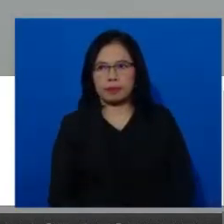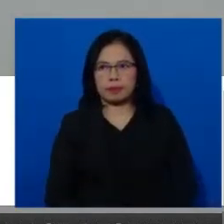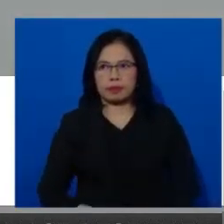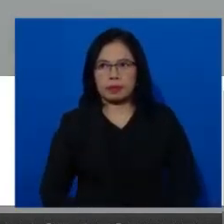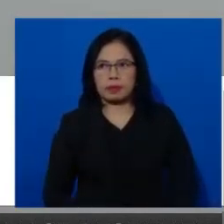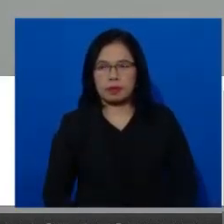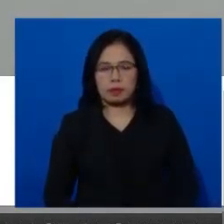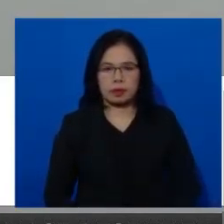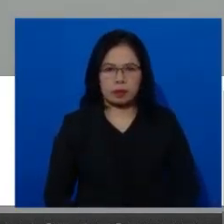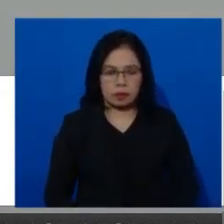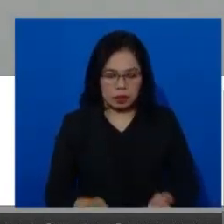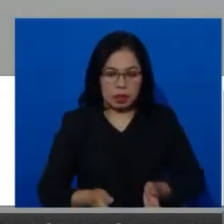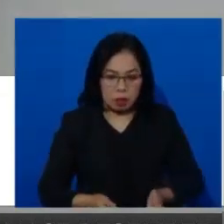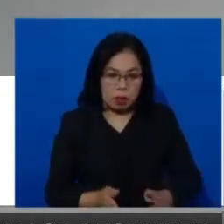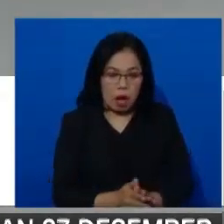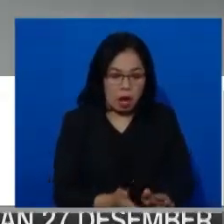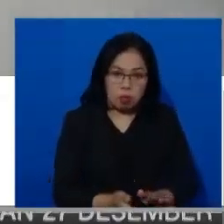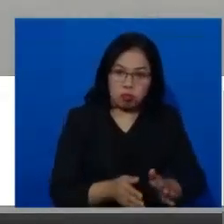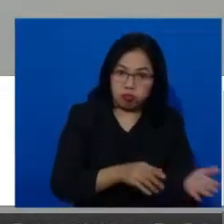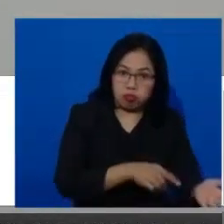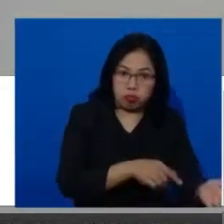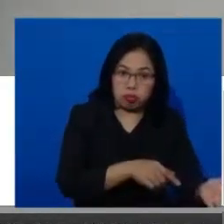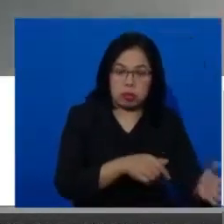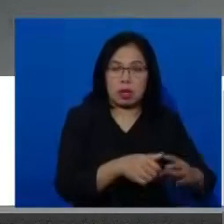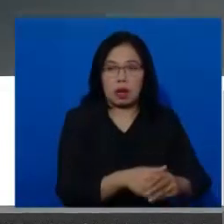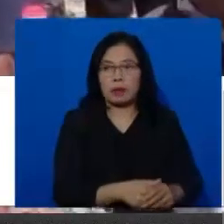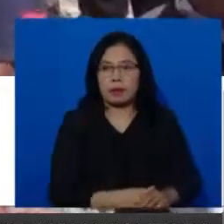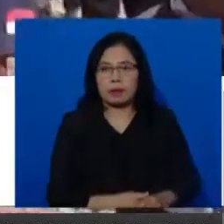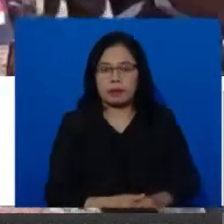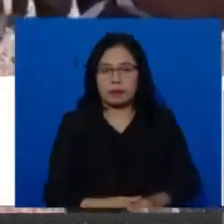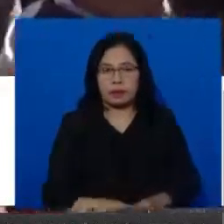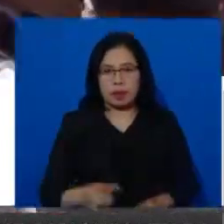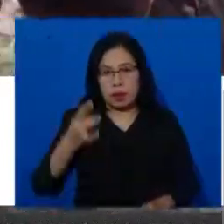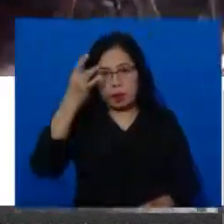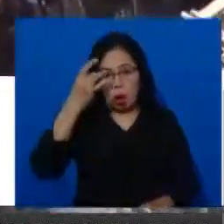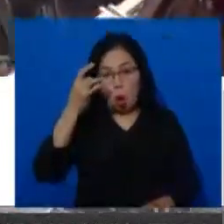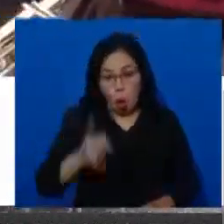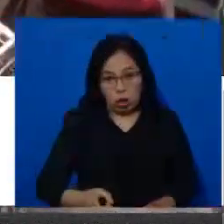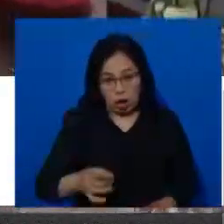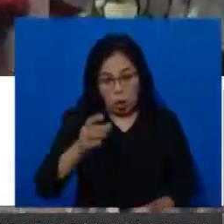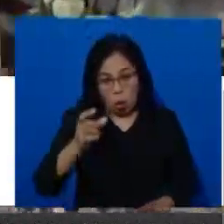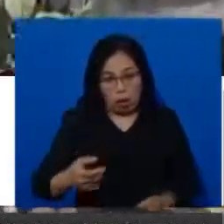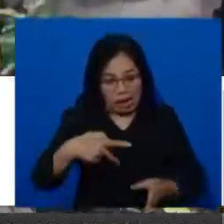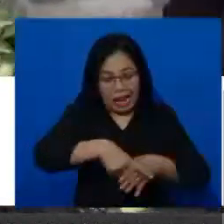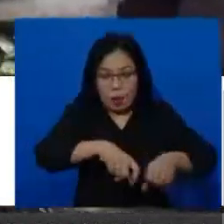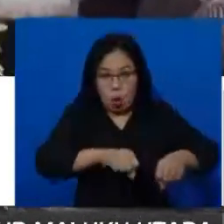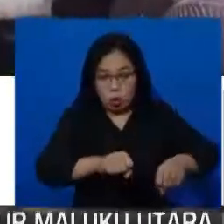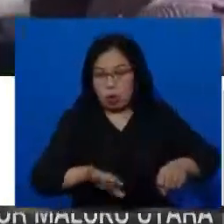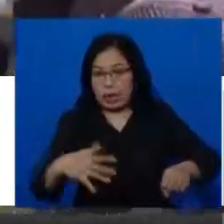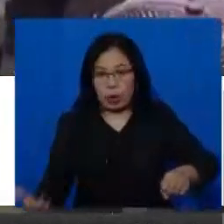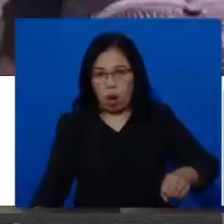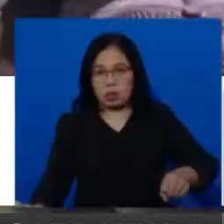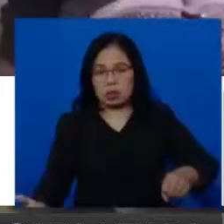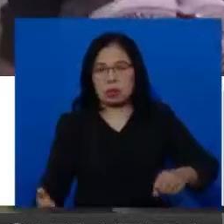hingga menabrak sebuah kios dan rumah. Akibat kejadian tersebut, pengendara motor tewas di lokasi kejadian dan 1 orang tewas di dalam rumah.